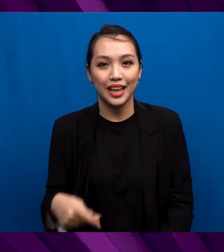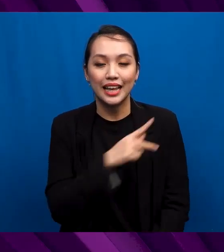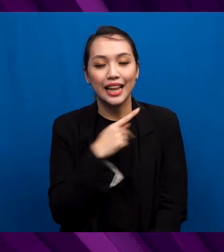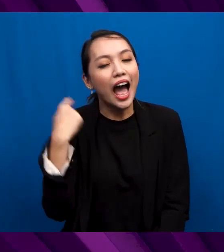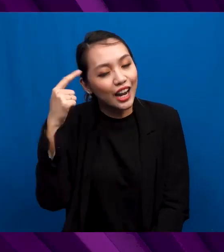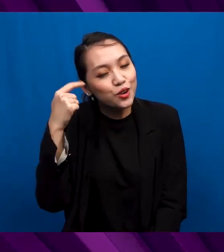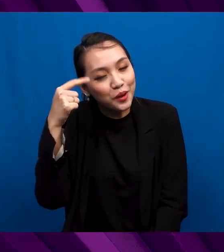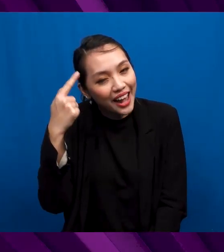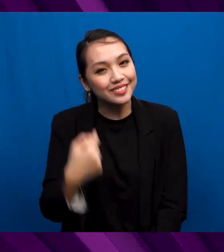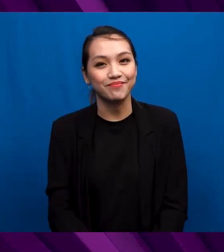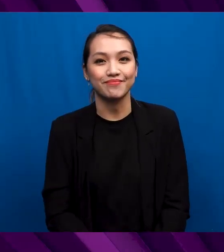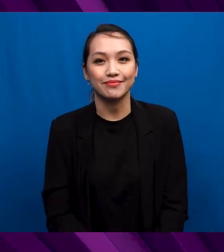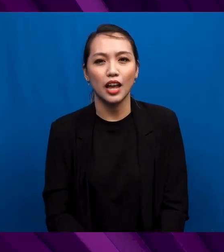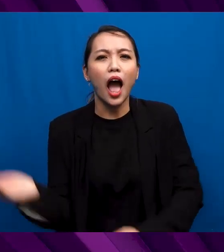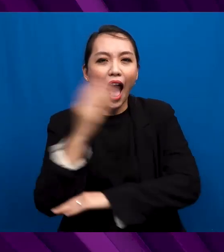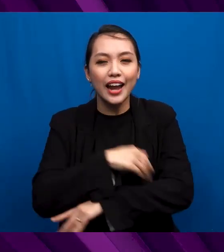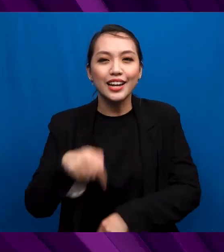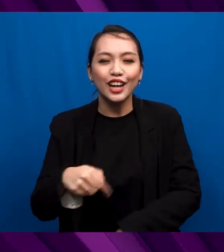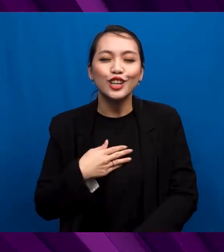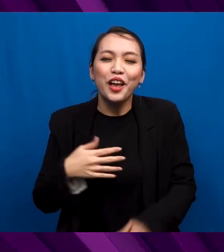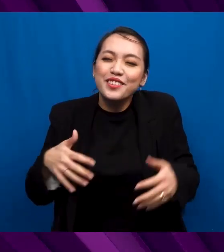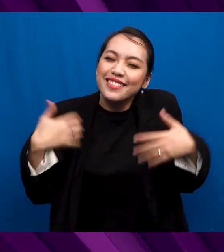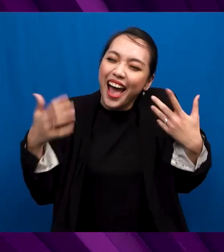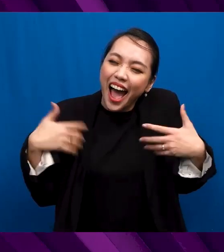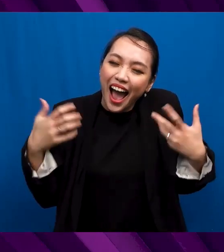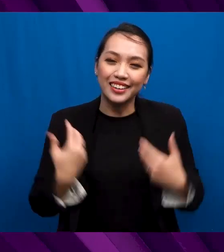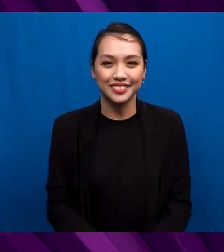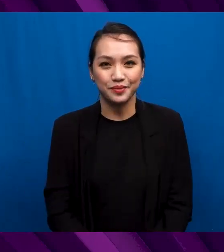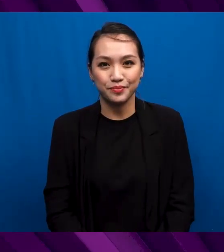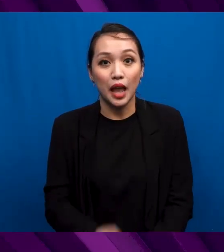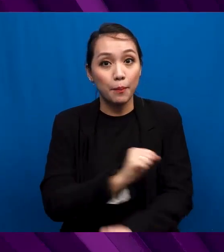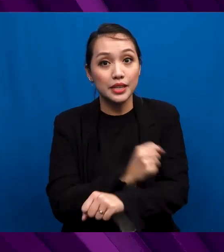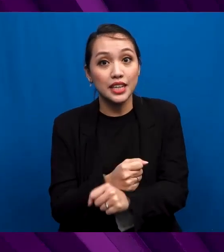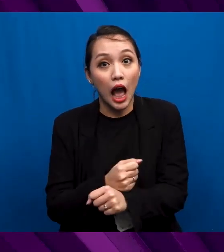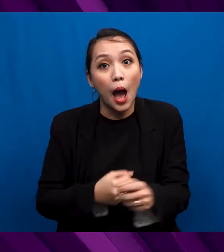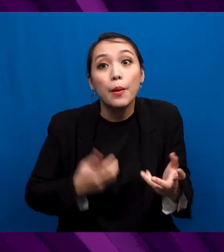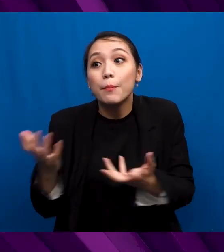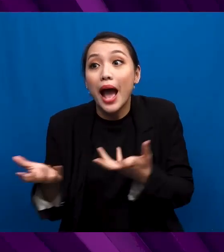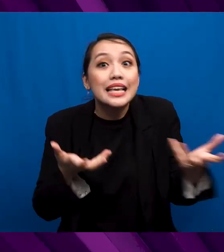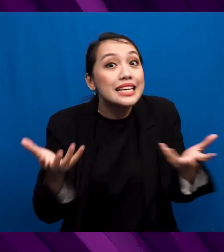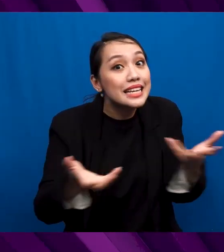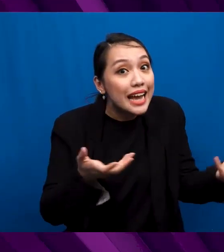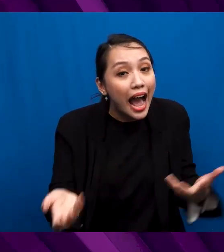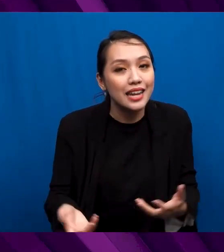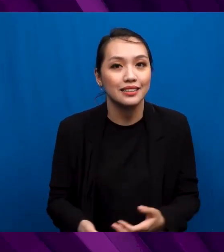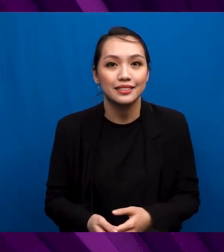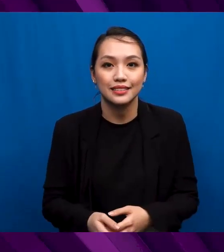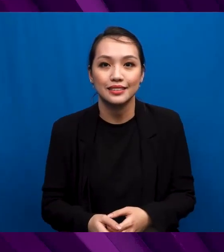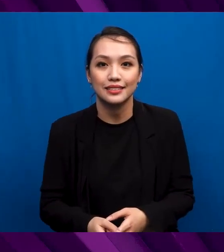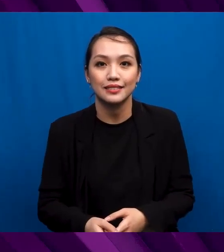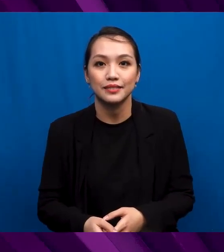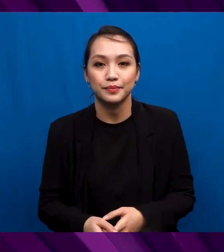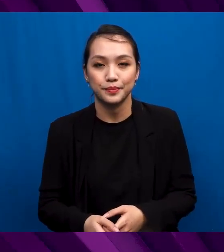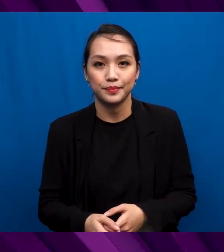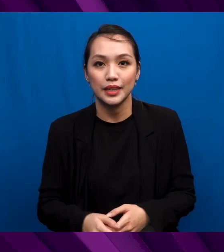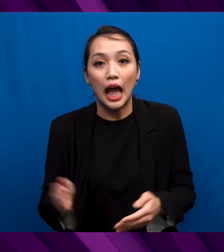Hari ini, saya senang sekali bisa membagikan sebuah hasil renungan saya secara pribadi,